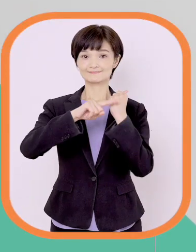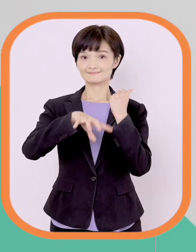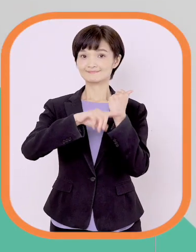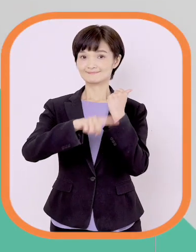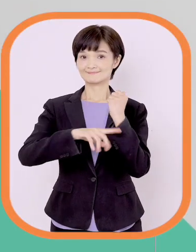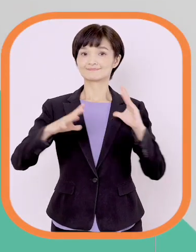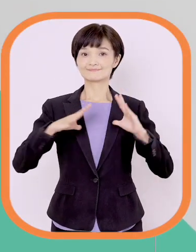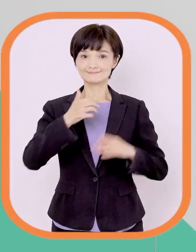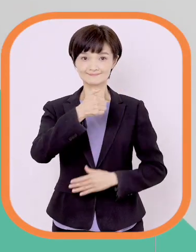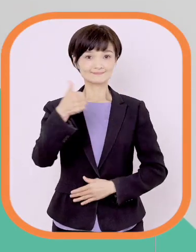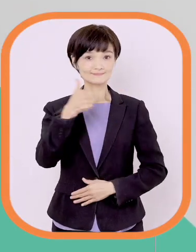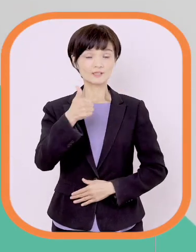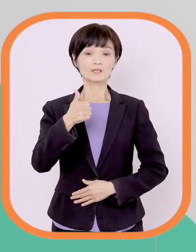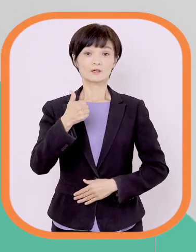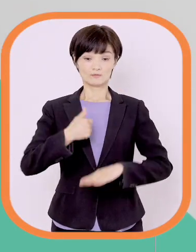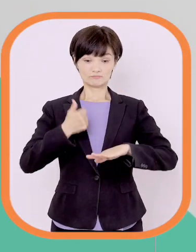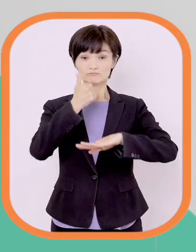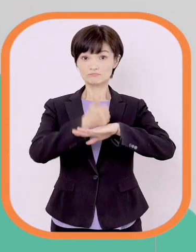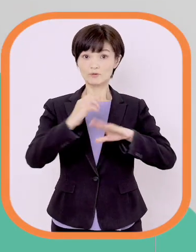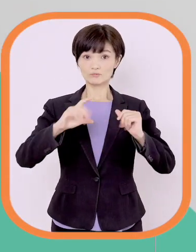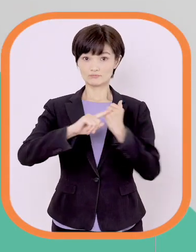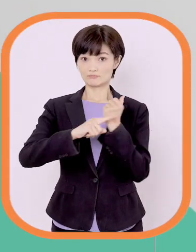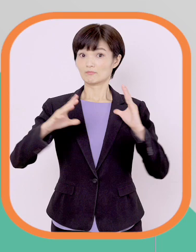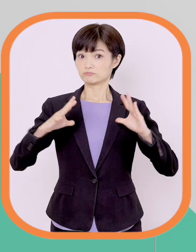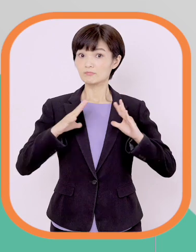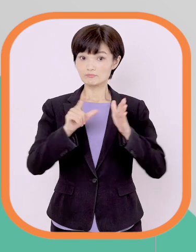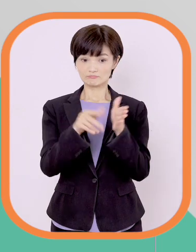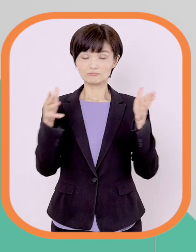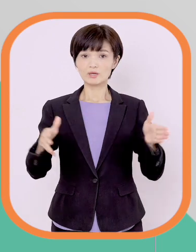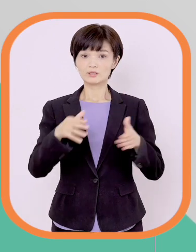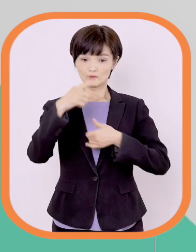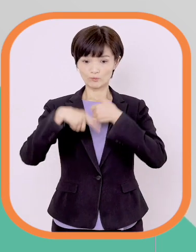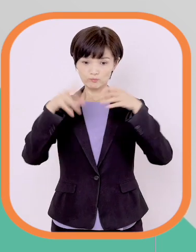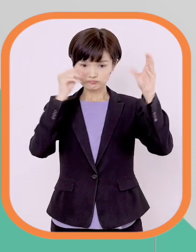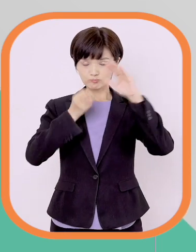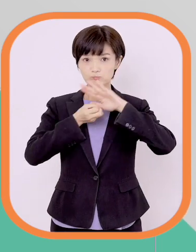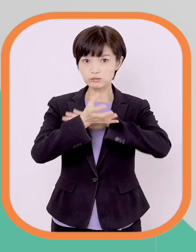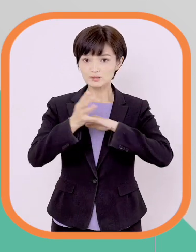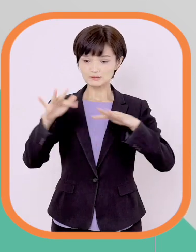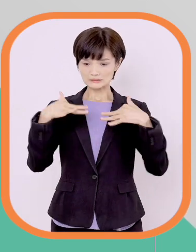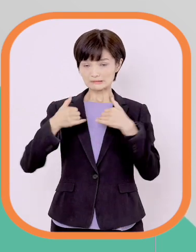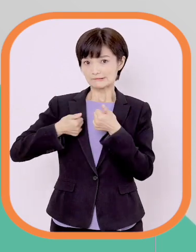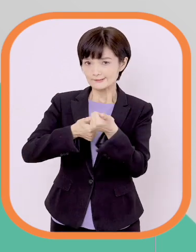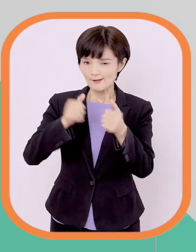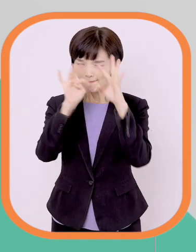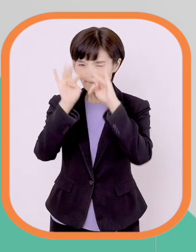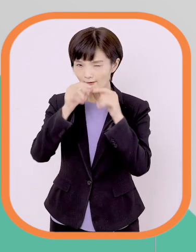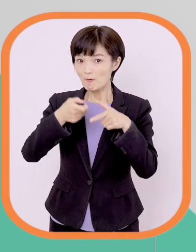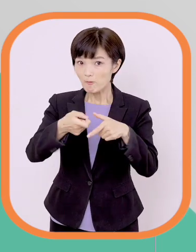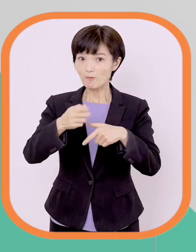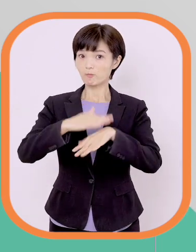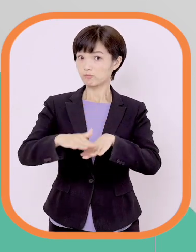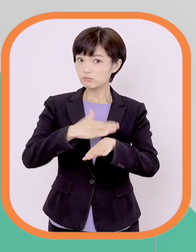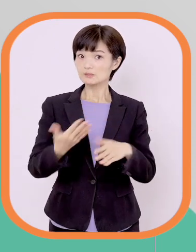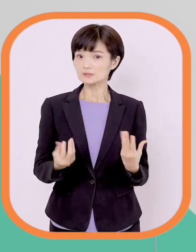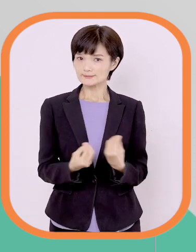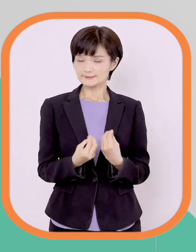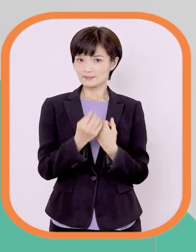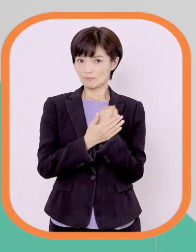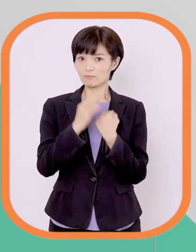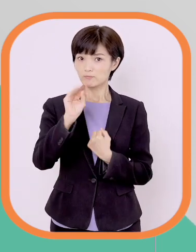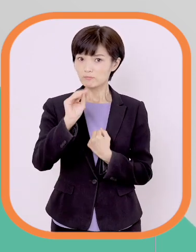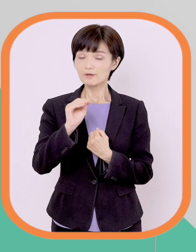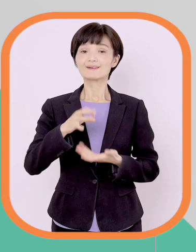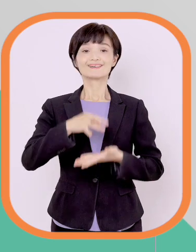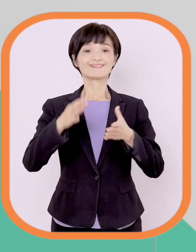想请问一下，桃园地院谢承义法官担任国民法官的期间，会不会因为个资外泄而被人肉搜索？法院有什么机